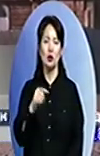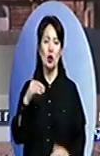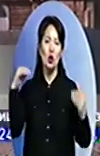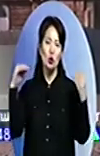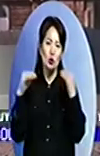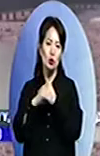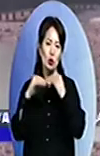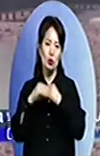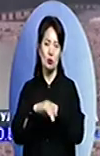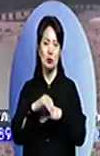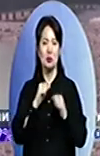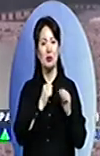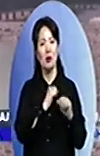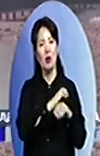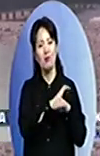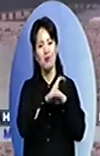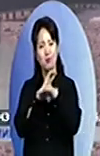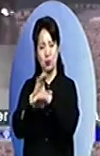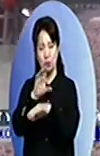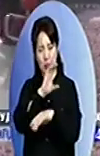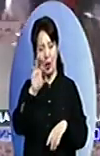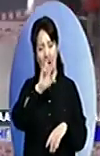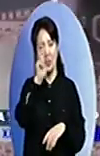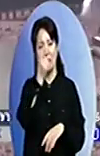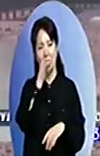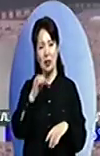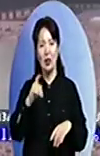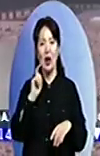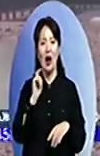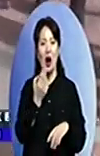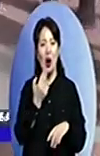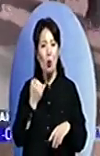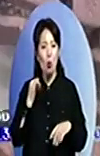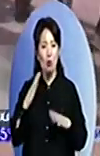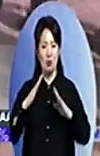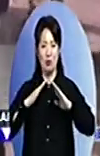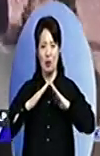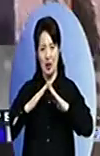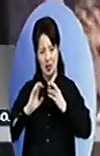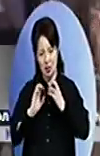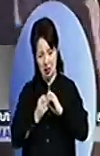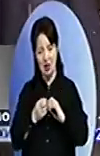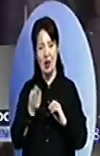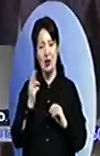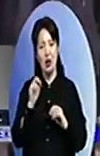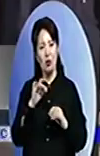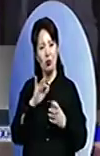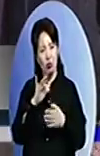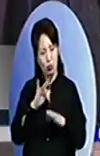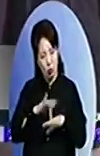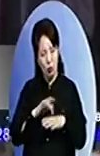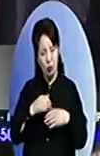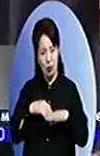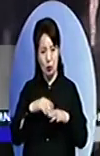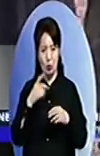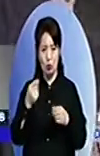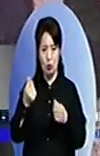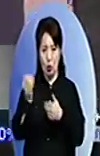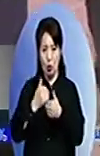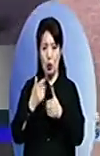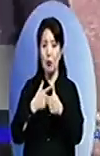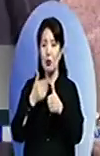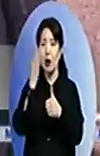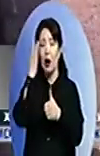хаавс хороолол, байгалийн хийн цахилгаан станц, дата төвүүдийг бий болох төлөвлөгөөтэй. Мөн чөлөөт бүсэд хөрөнгө оруулах хүсэлтэй байгаа гадны